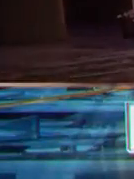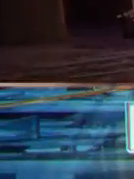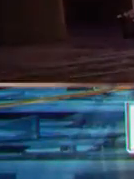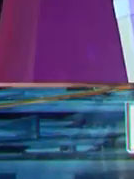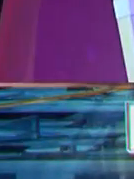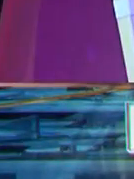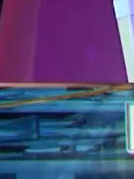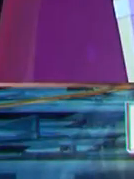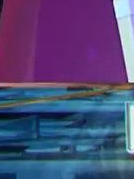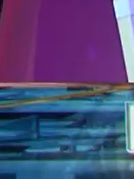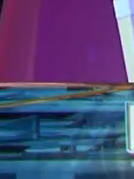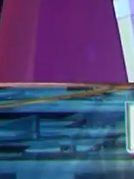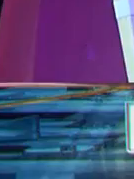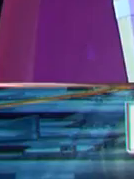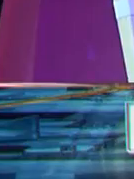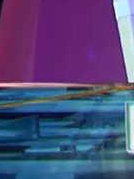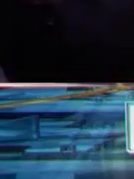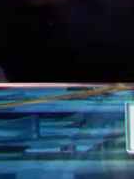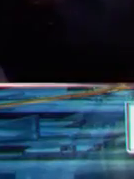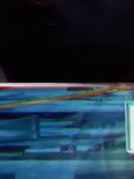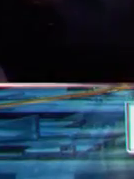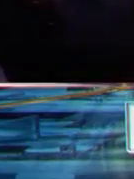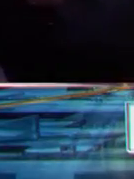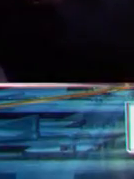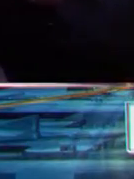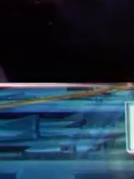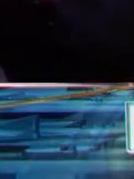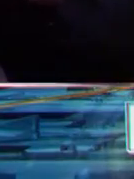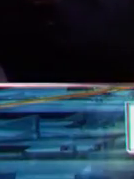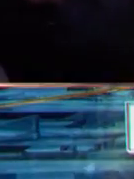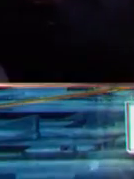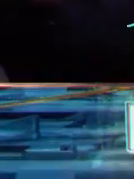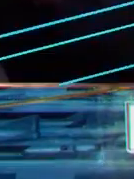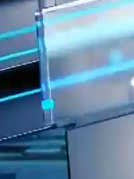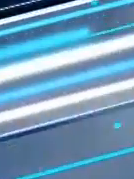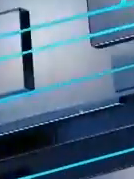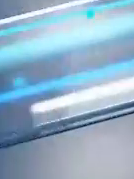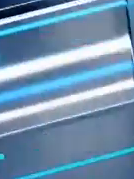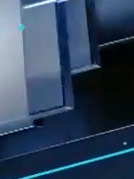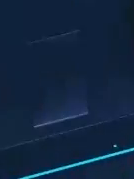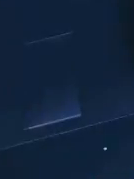Жапырақ жауған күз. Талдықорғанда жетісулық жеті ақынның сырлы сазды кеші өтті.